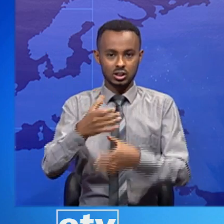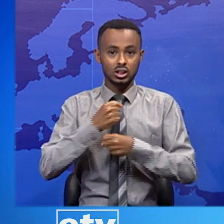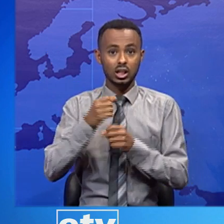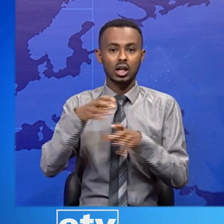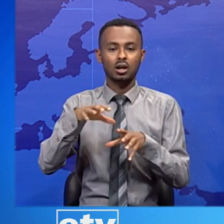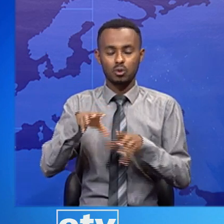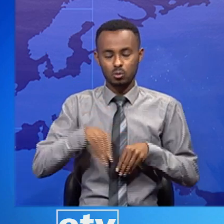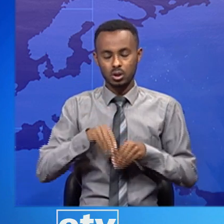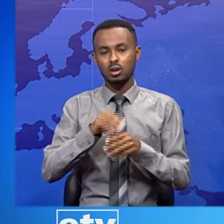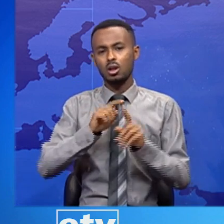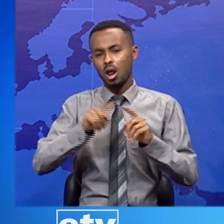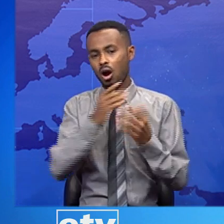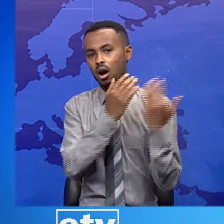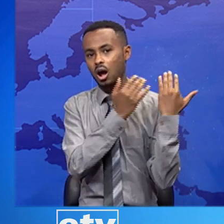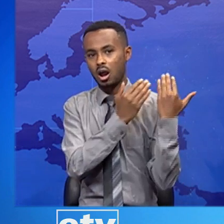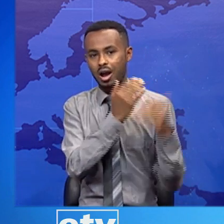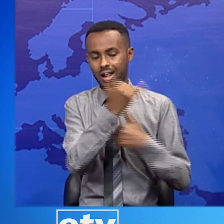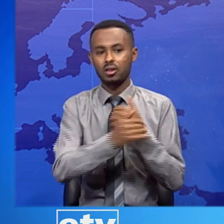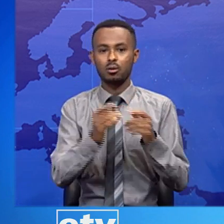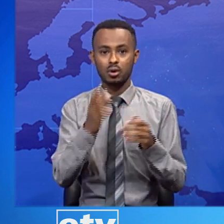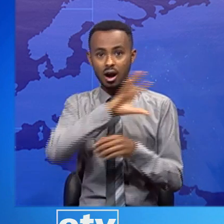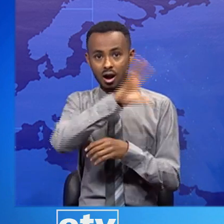የተሰቀሰበት እልፈግራት ለጥሩ እልፈግራት